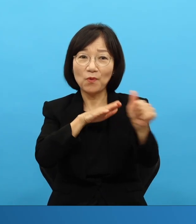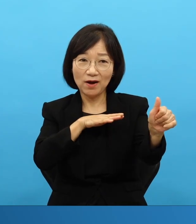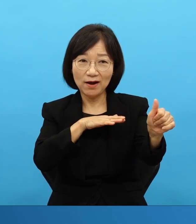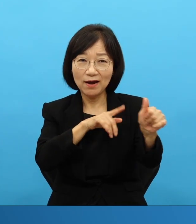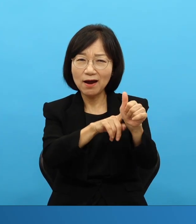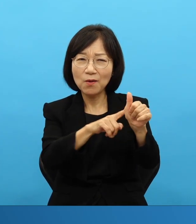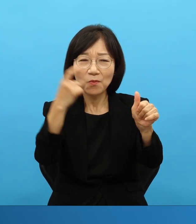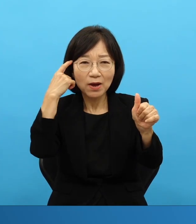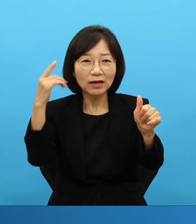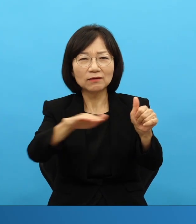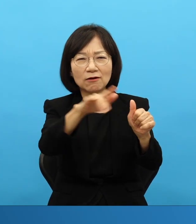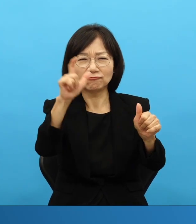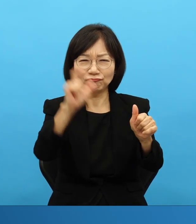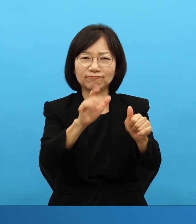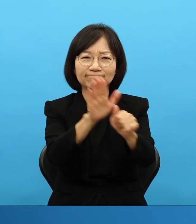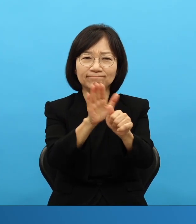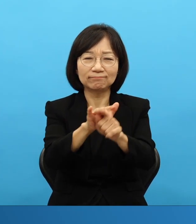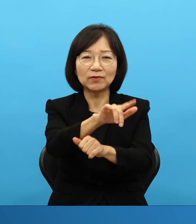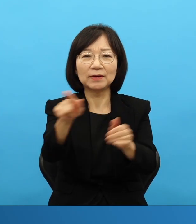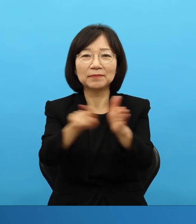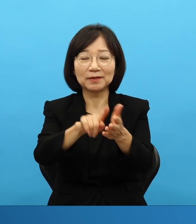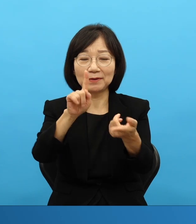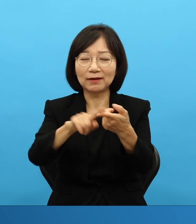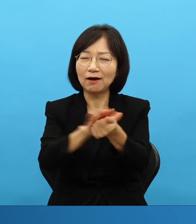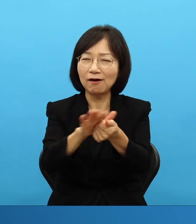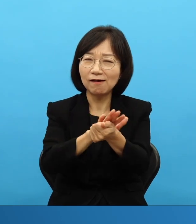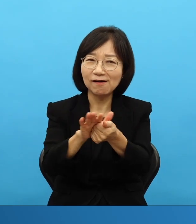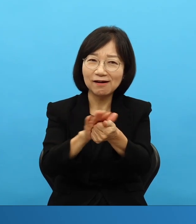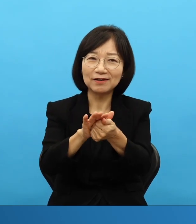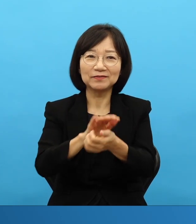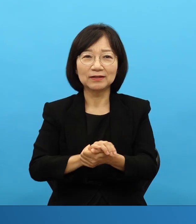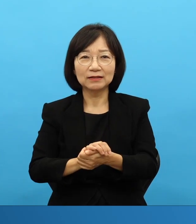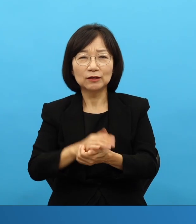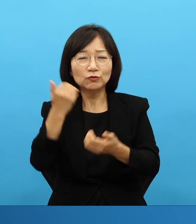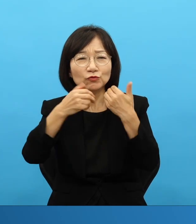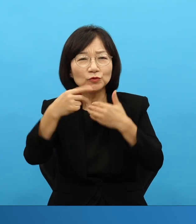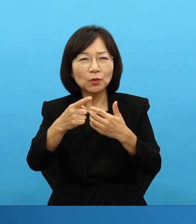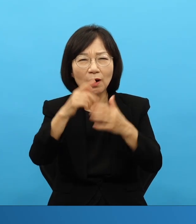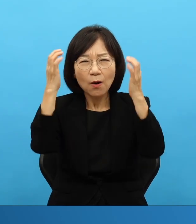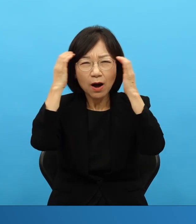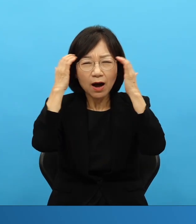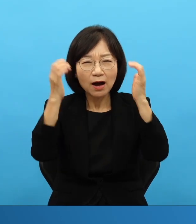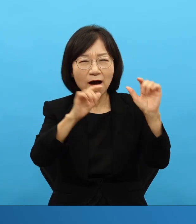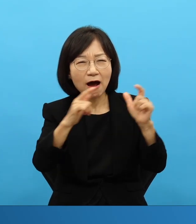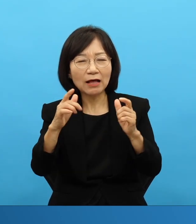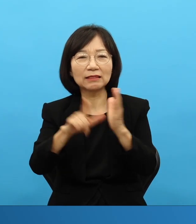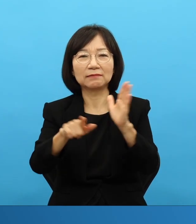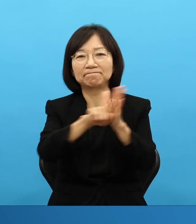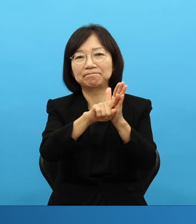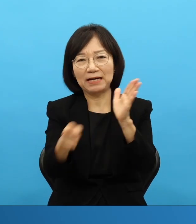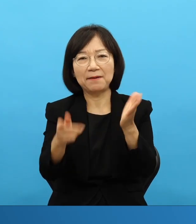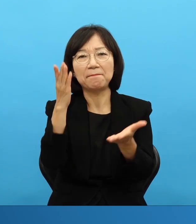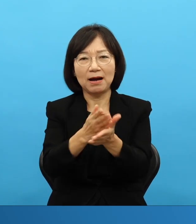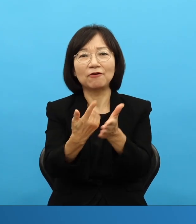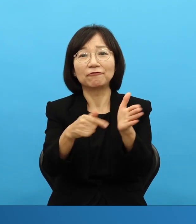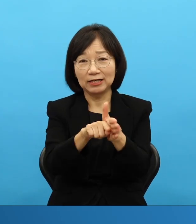to save people. 유 목사님께서 주시는 강단 말씀이 항상 성취될 말씀으로